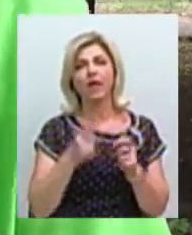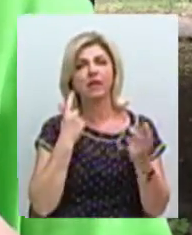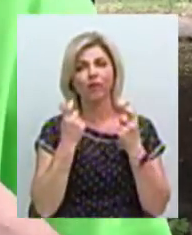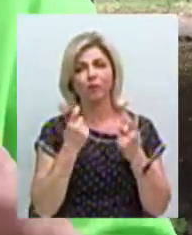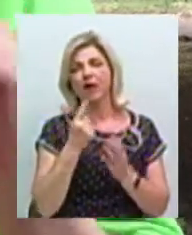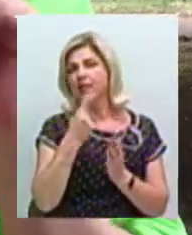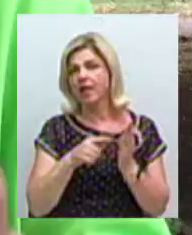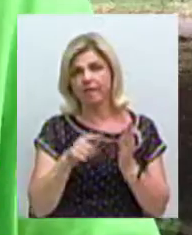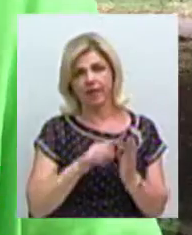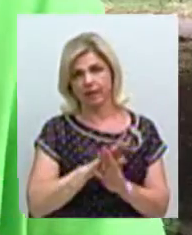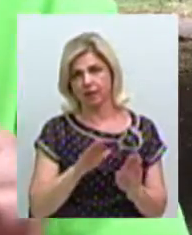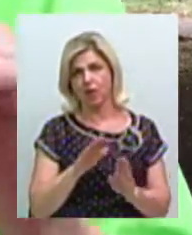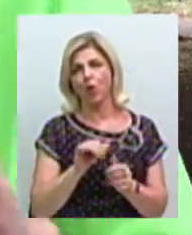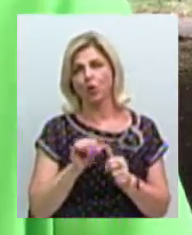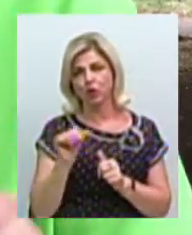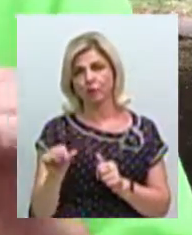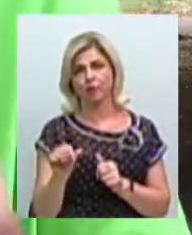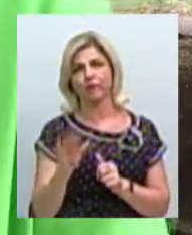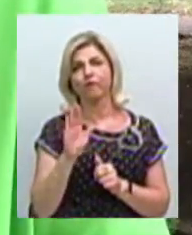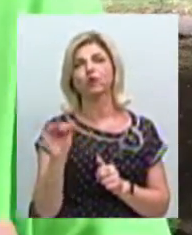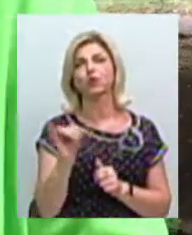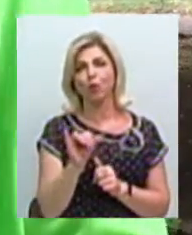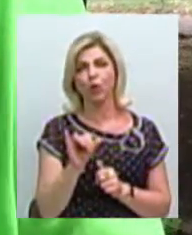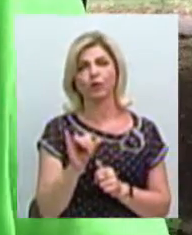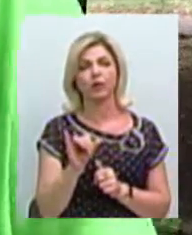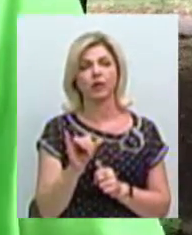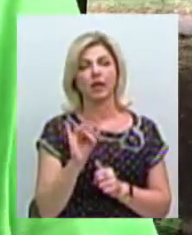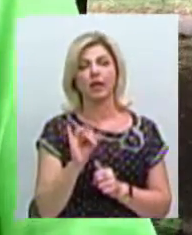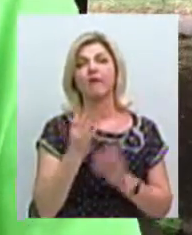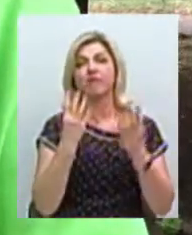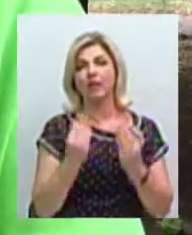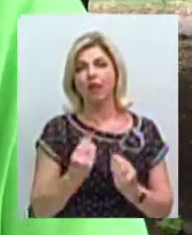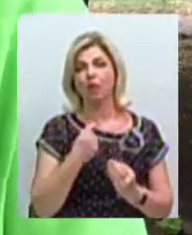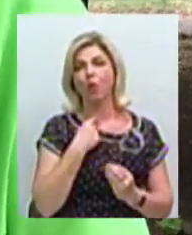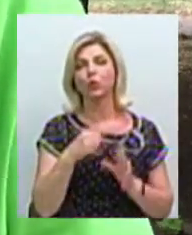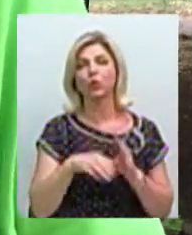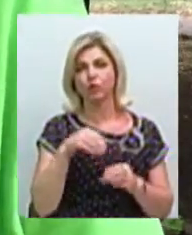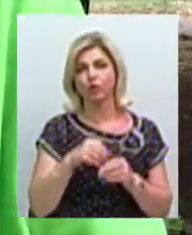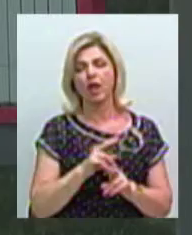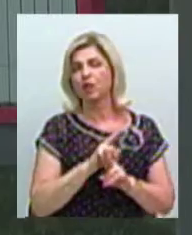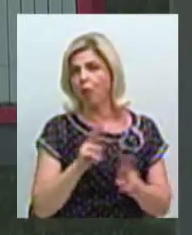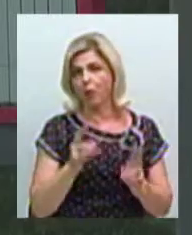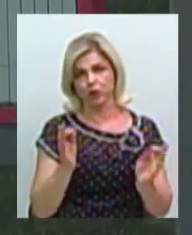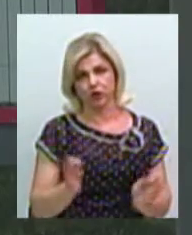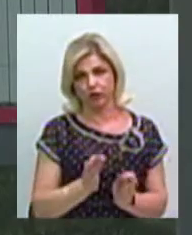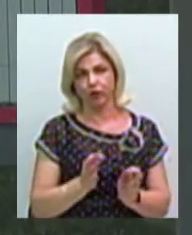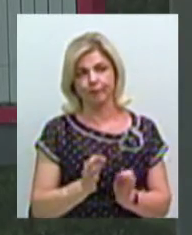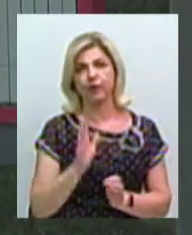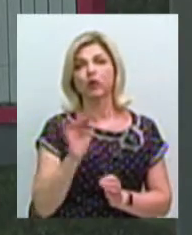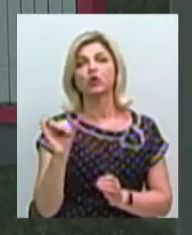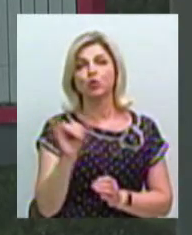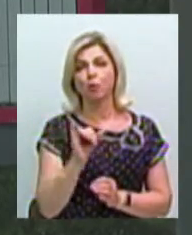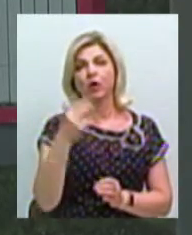вірте особливо там, у суботу та неділю, день голосування, не вірте нікому і нічому. Нагадаємо, у